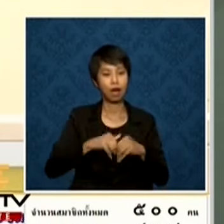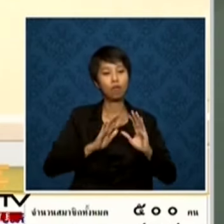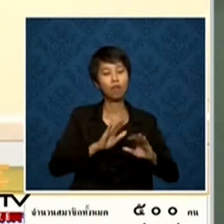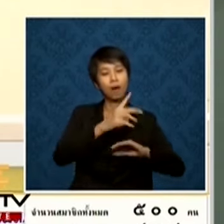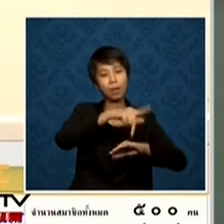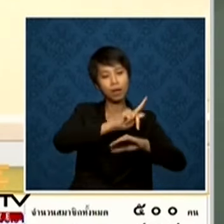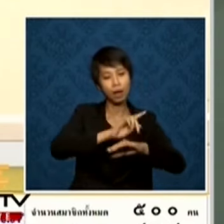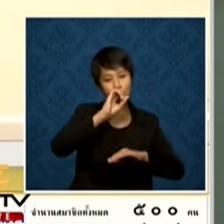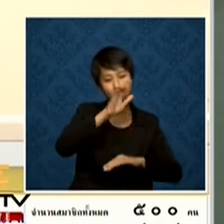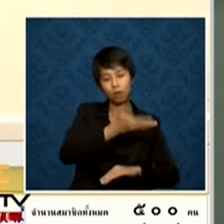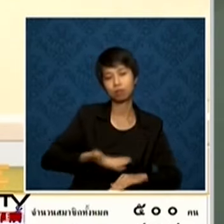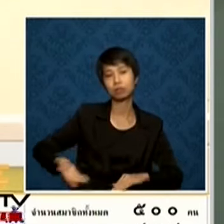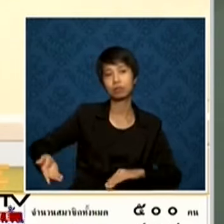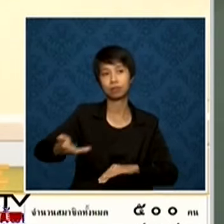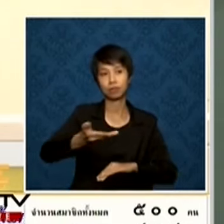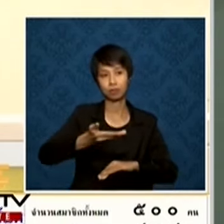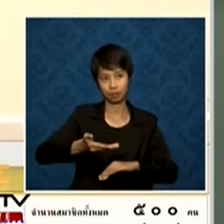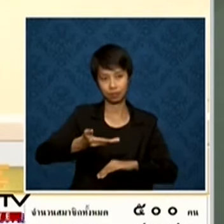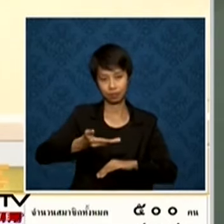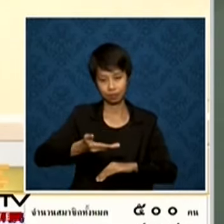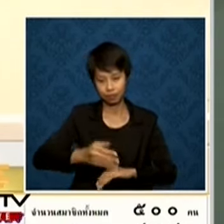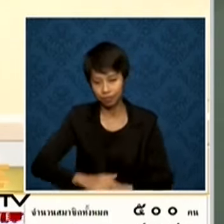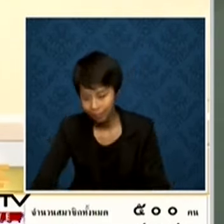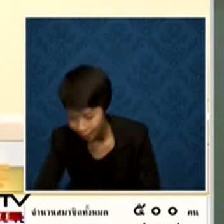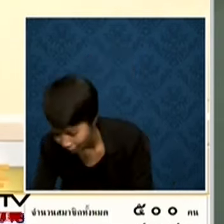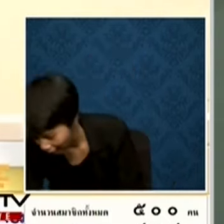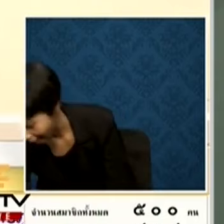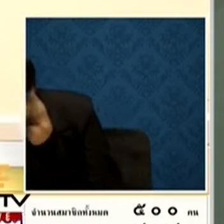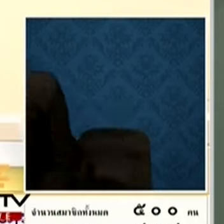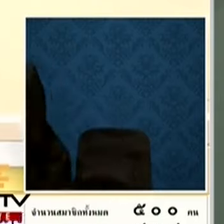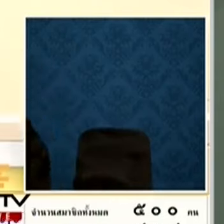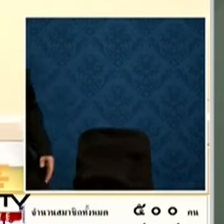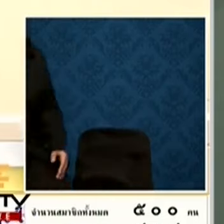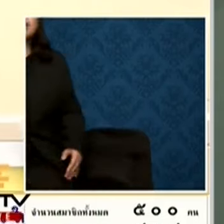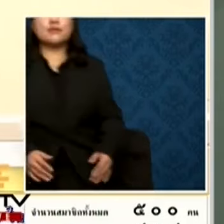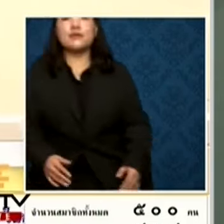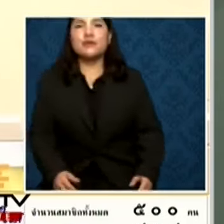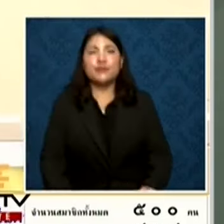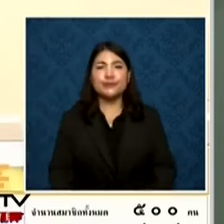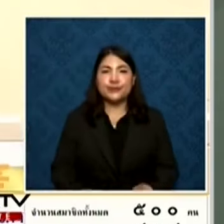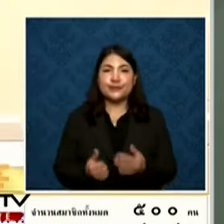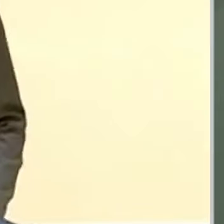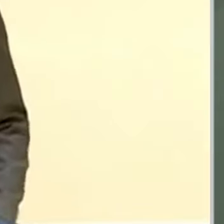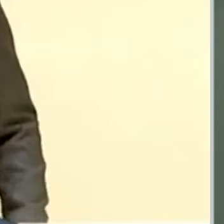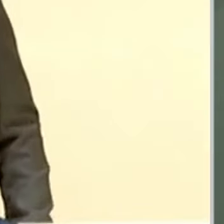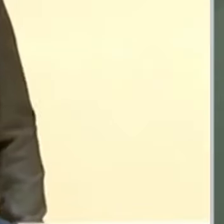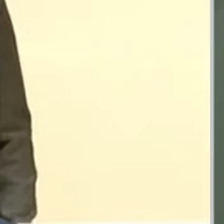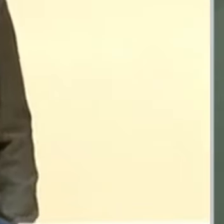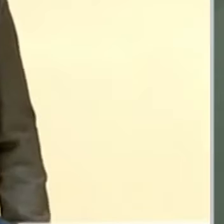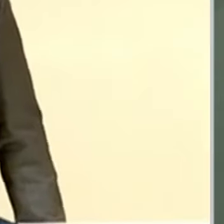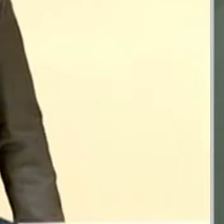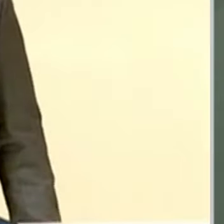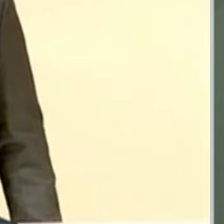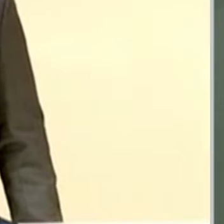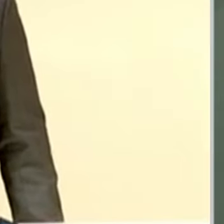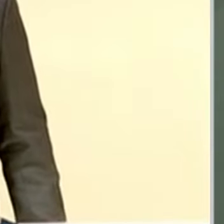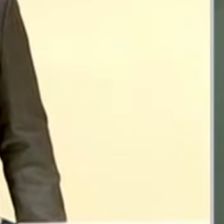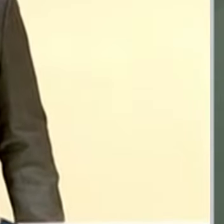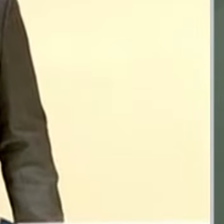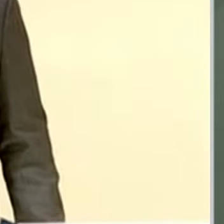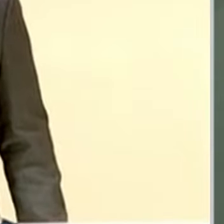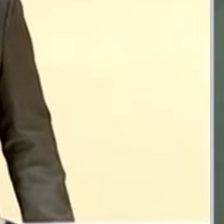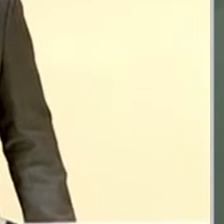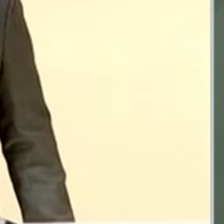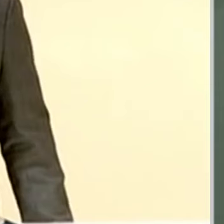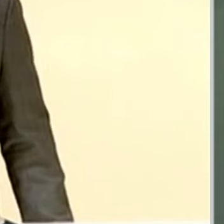พราะฉะนั้นถ้ามีโอกาสที่จะป่วงดุลหรือว่ามีโอกาสที่จะนะทำให้ดุลอำนาจเนี่ยของพรรคภูมิใจไ